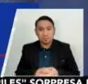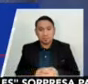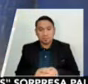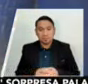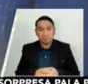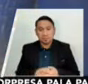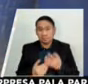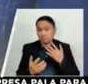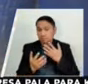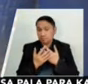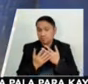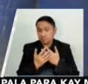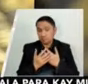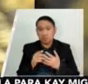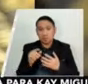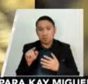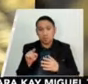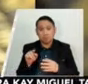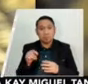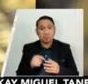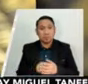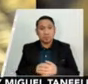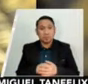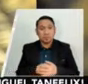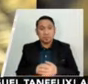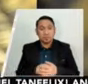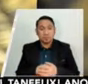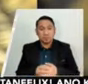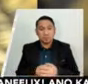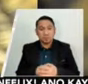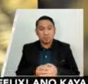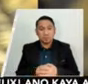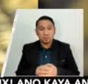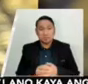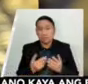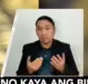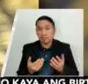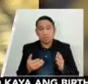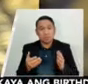sa Binangonan Municipal Police Station Custodial Facility. Para sa GMA